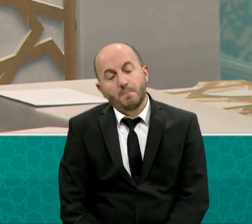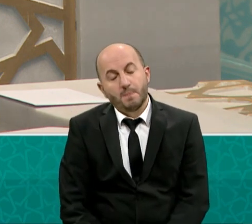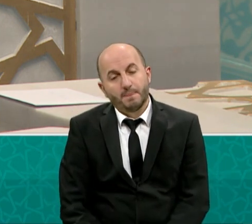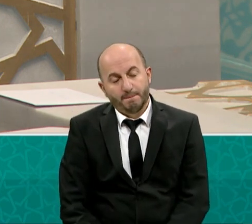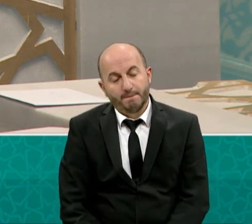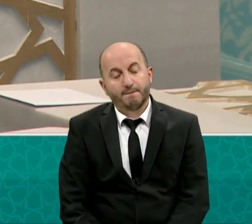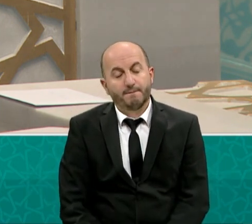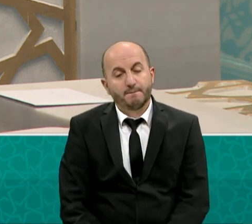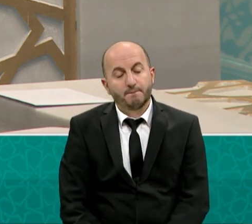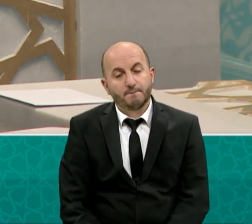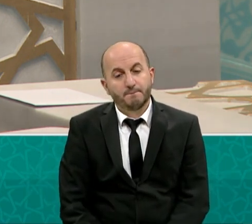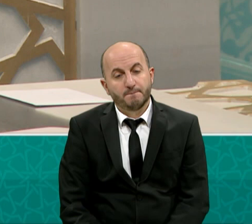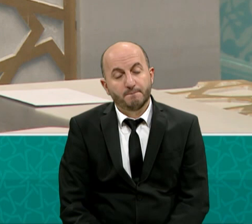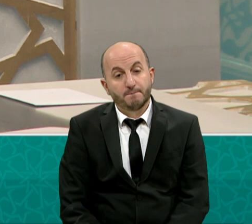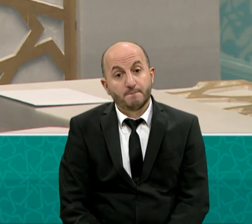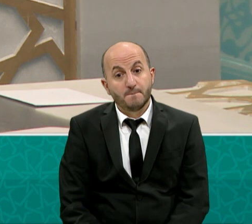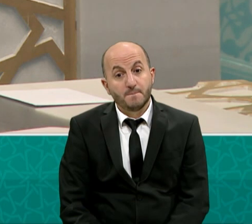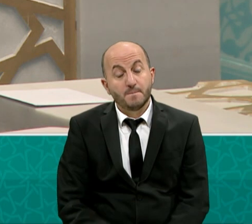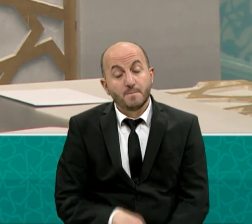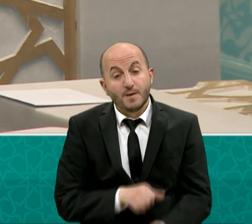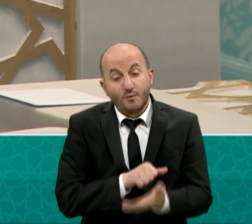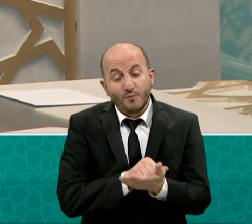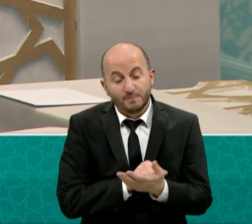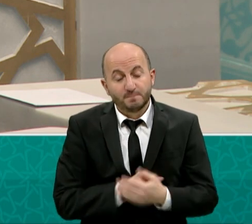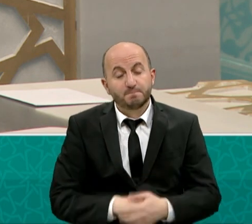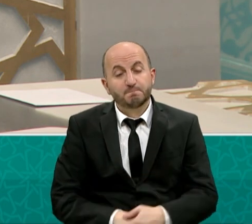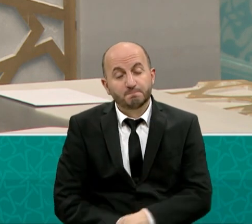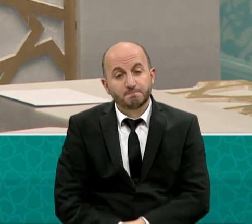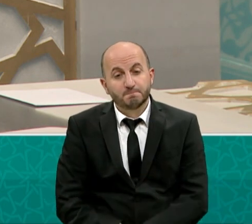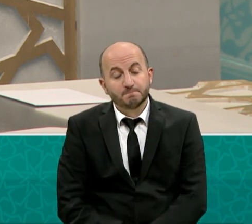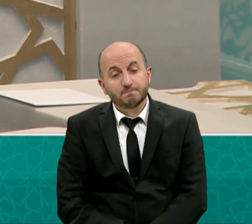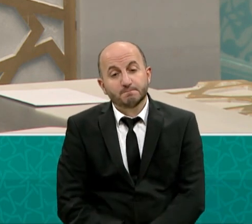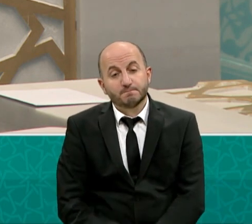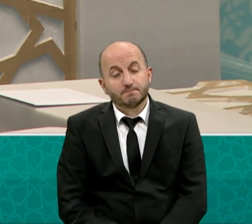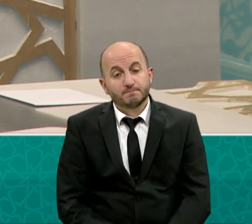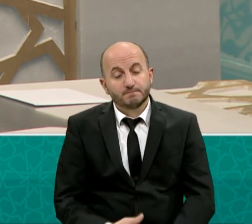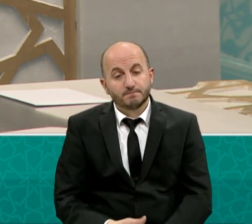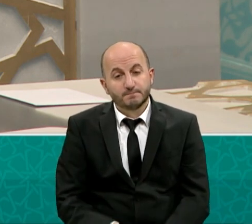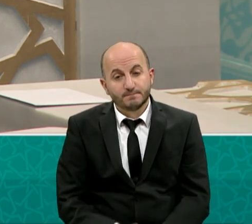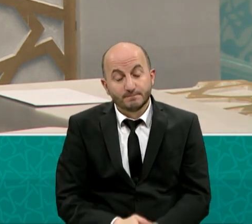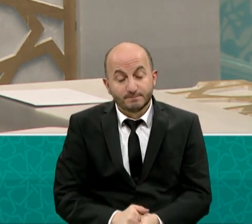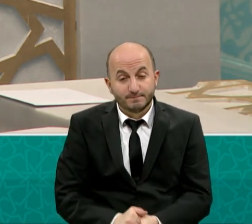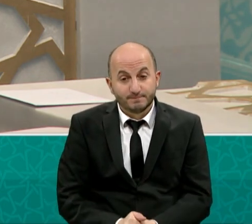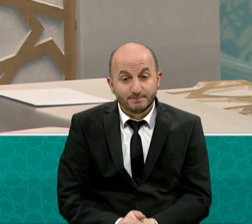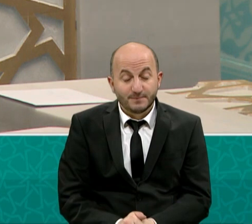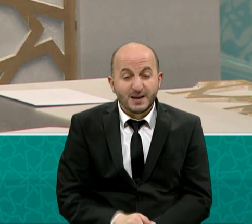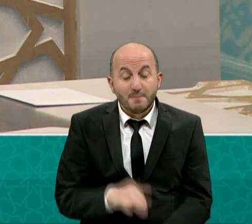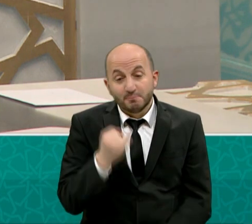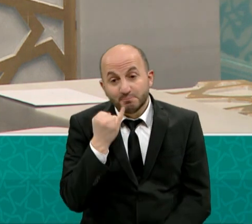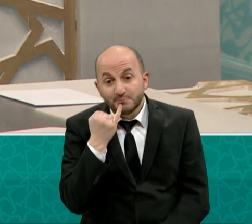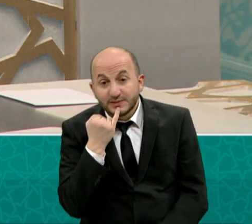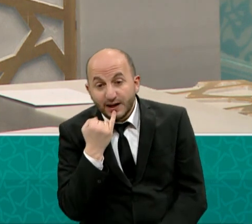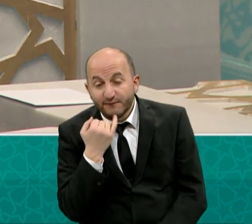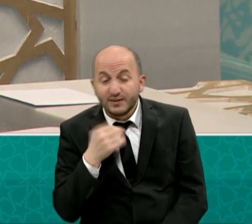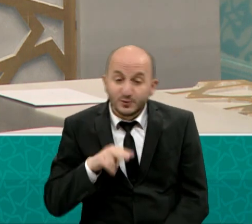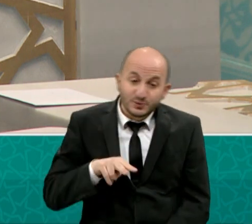ilgili söylenecek çok sözler var ama bütünü anlama adına geçiyorum kardeşlerim. Yine misafirlere,